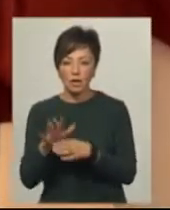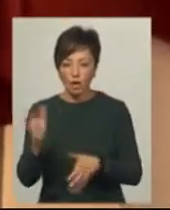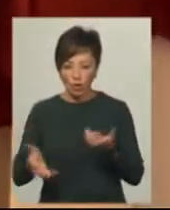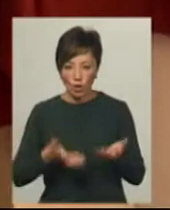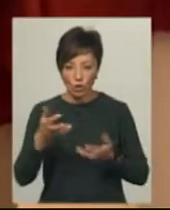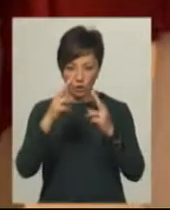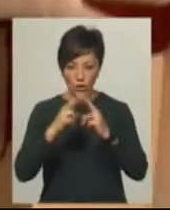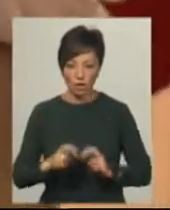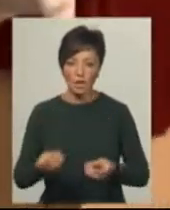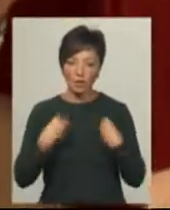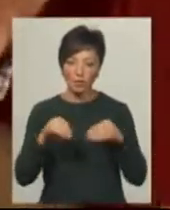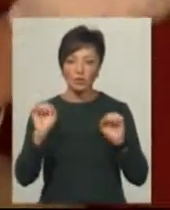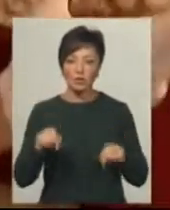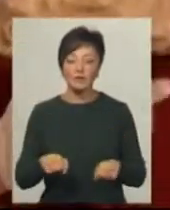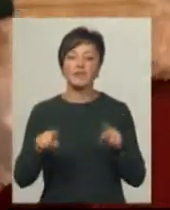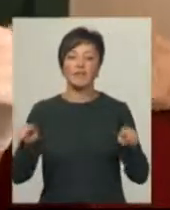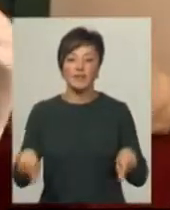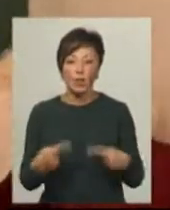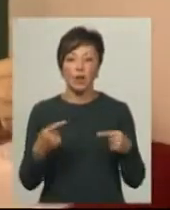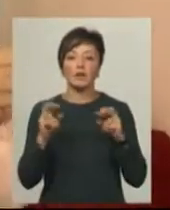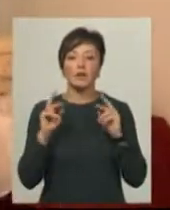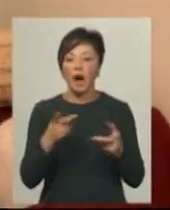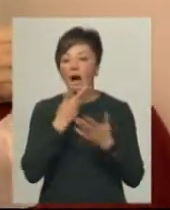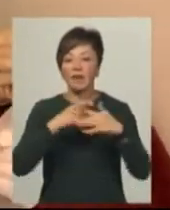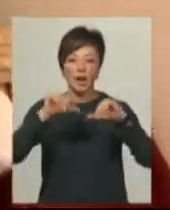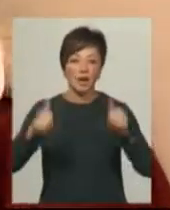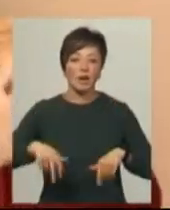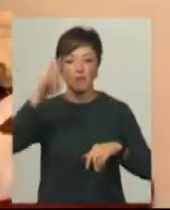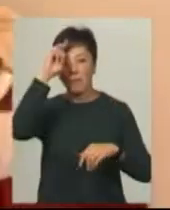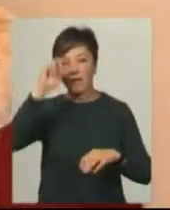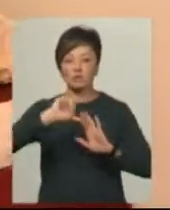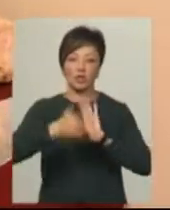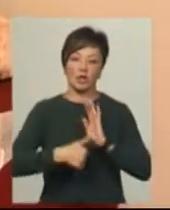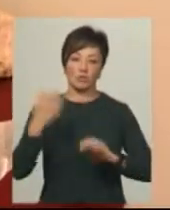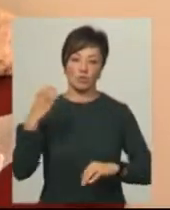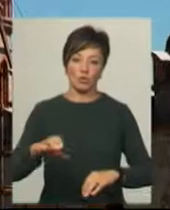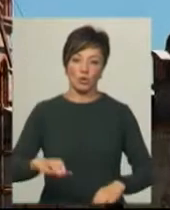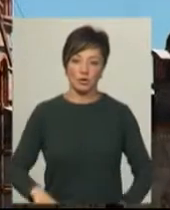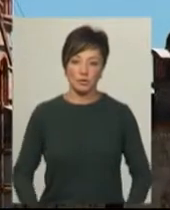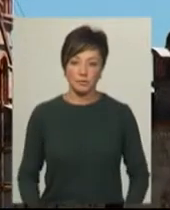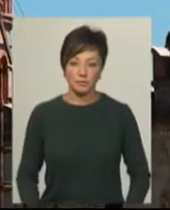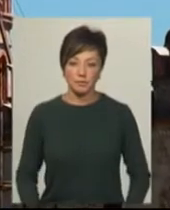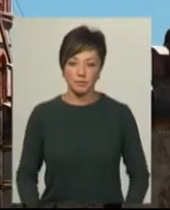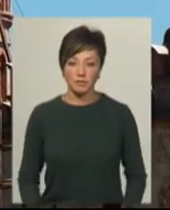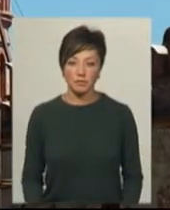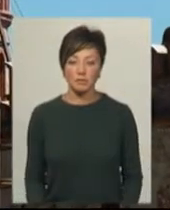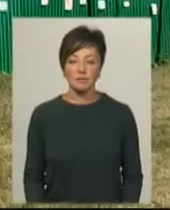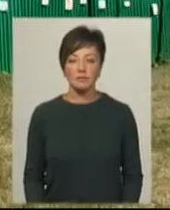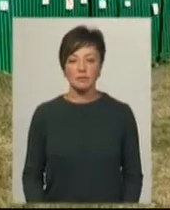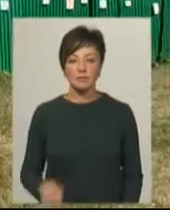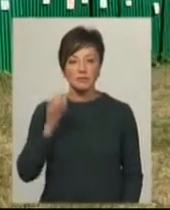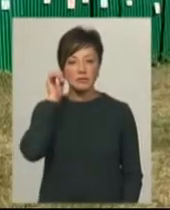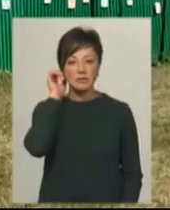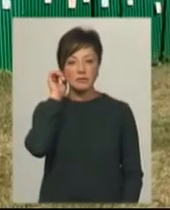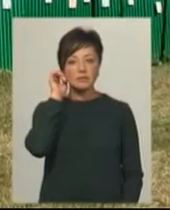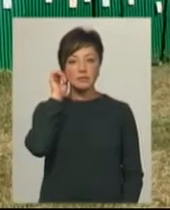дослідження, дадуть нам можливість відтворити, як виглядав палац Синявський в 16 столітті. Тетяна Ворожцова, Віктор Кривий. Новини